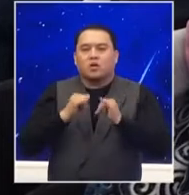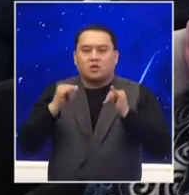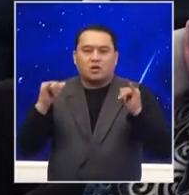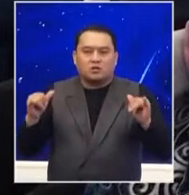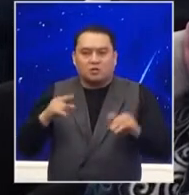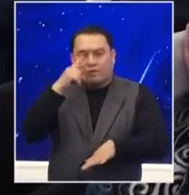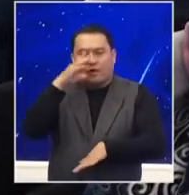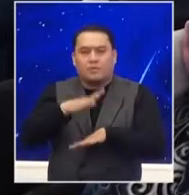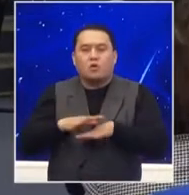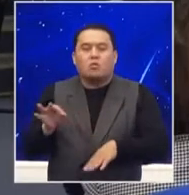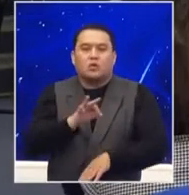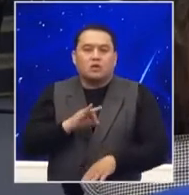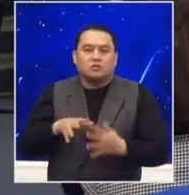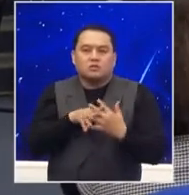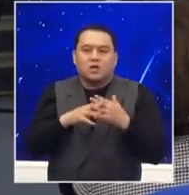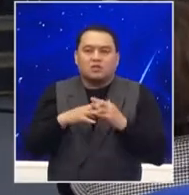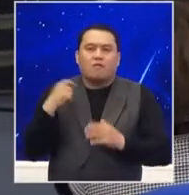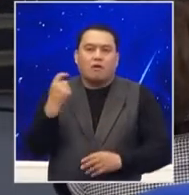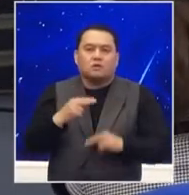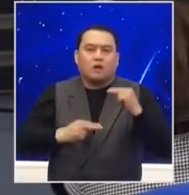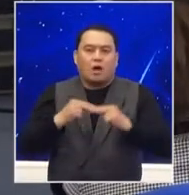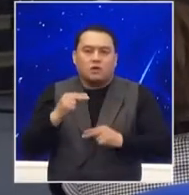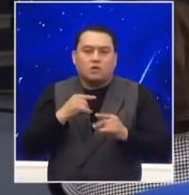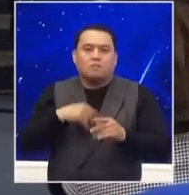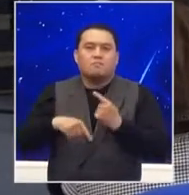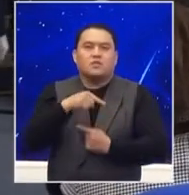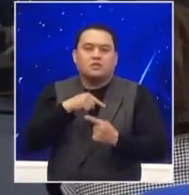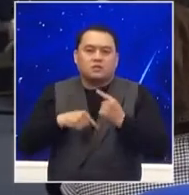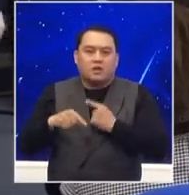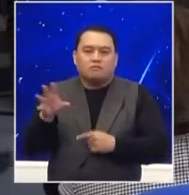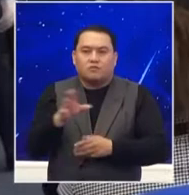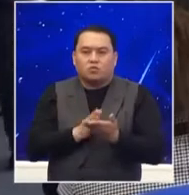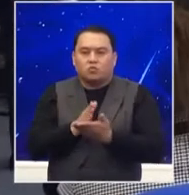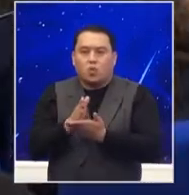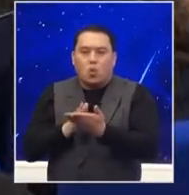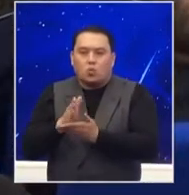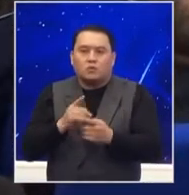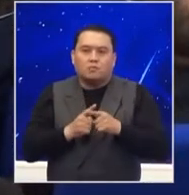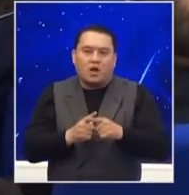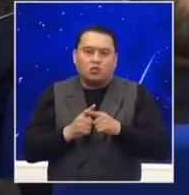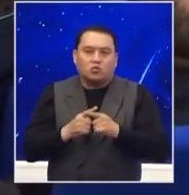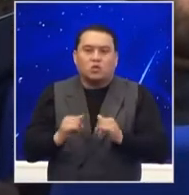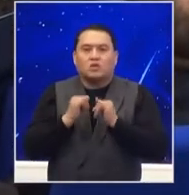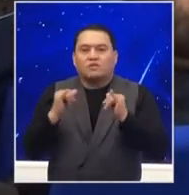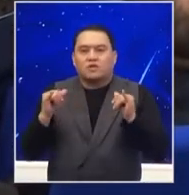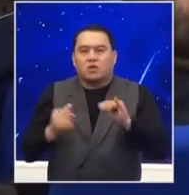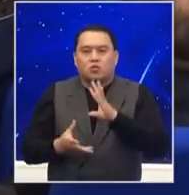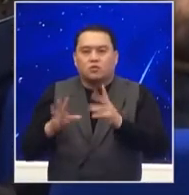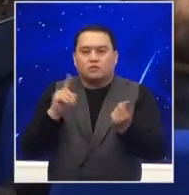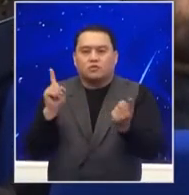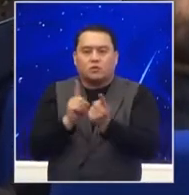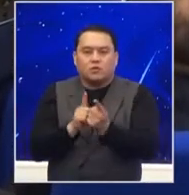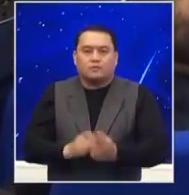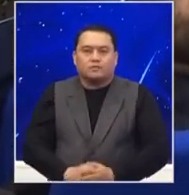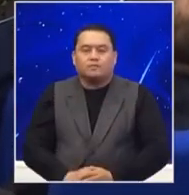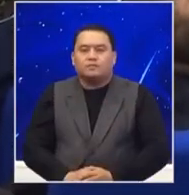отметил Амандык Баталов. Сельское хозяйство, строительство, предпринимательство – во всех сферах наблюдается положительная динамика, подытожил глава